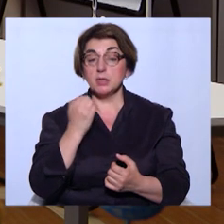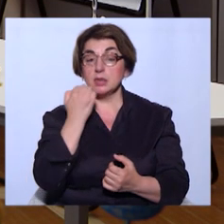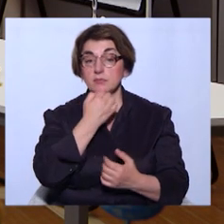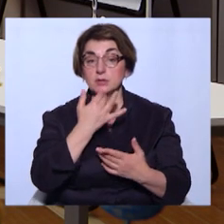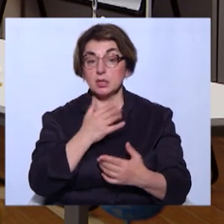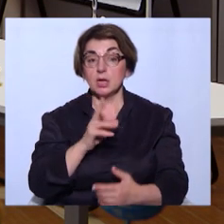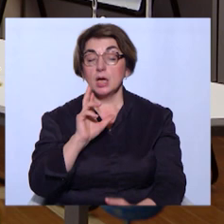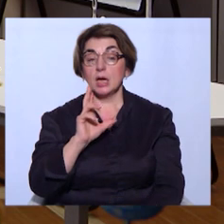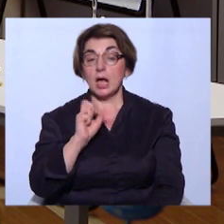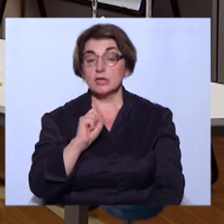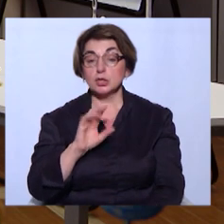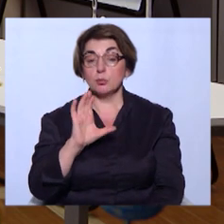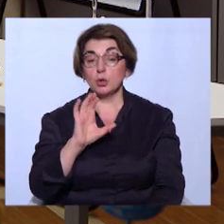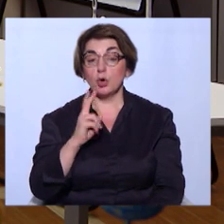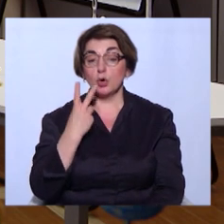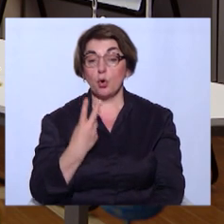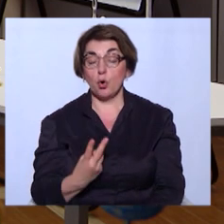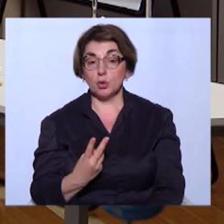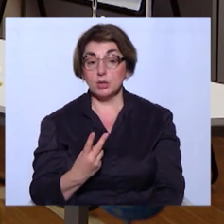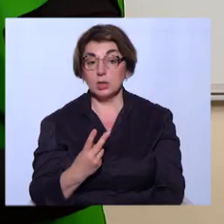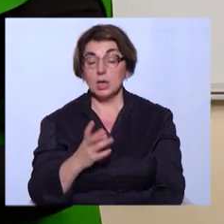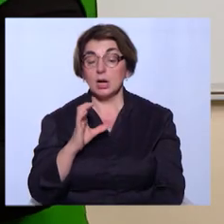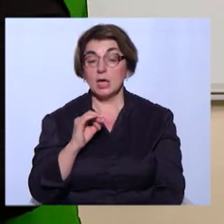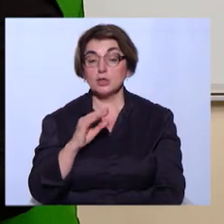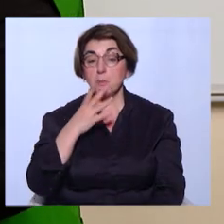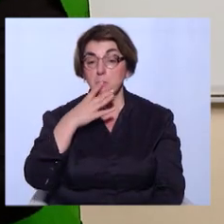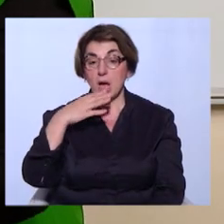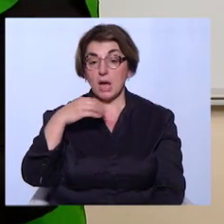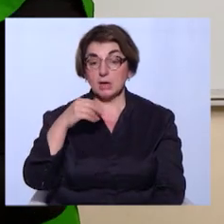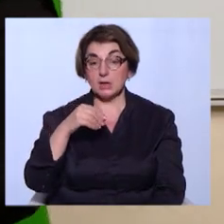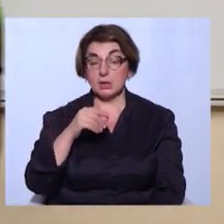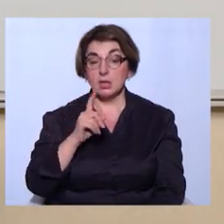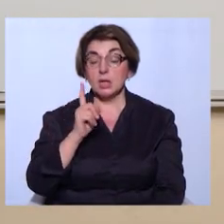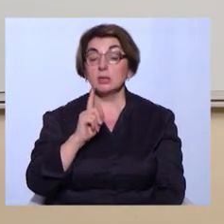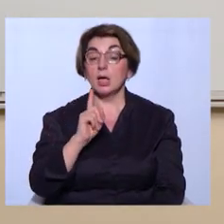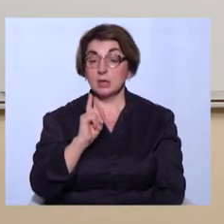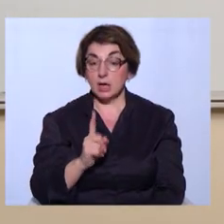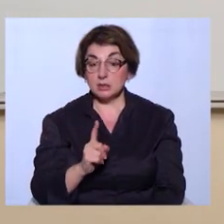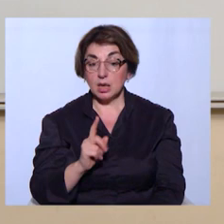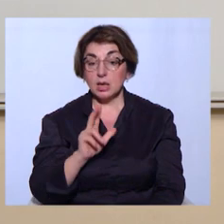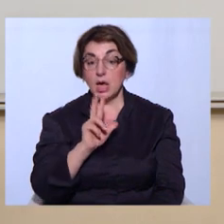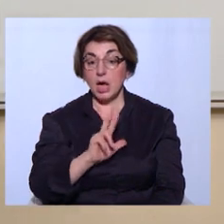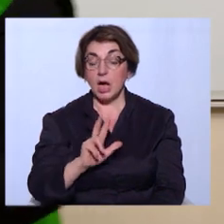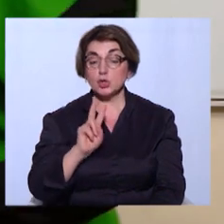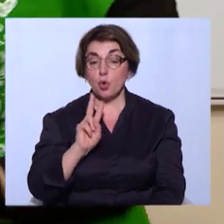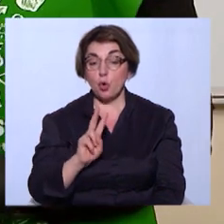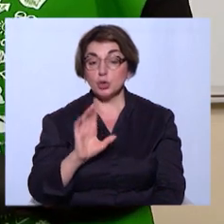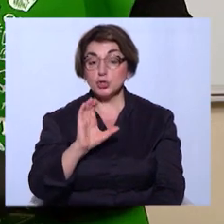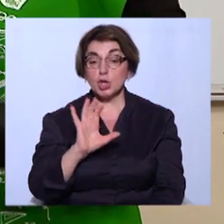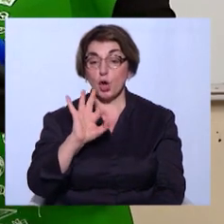ქლორ 2, კალციუმის ქლორიდი მარილი და რადგან H2CO3